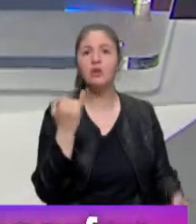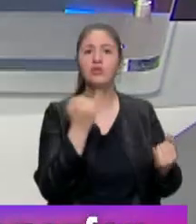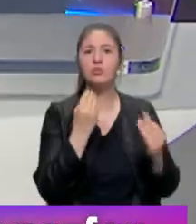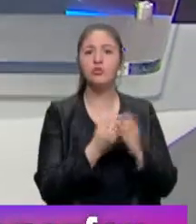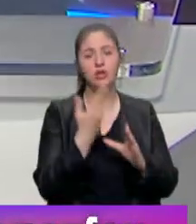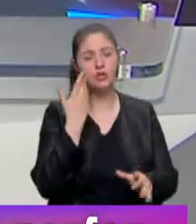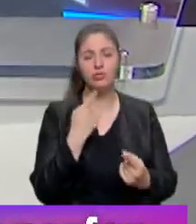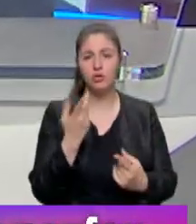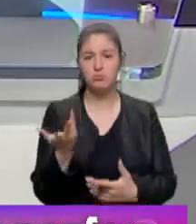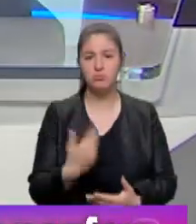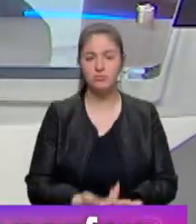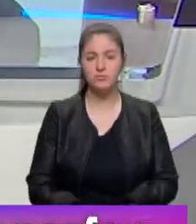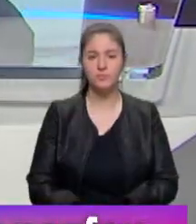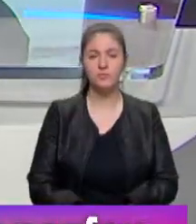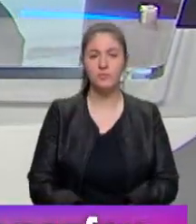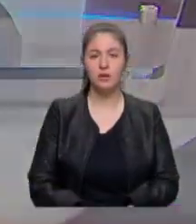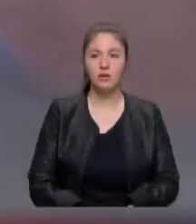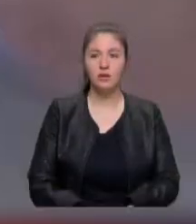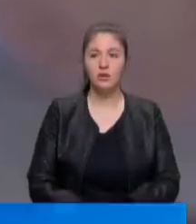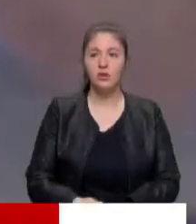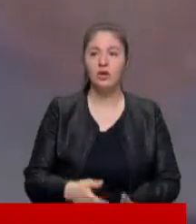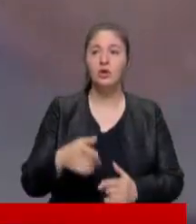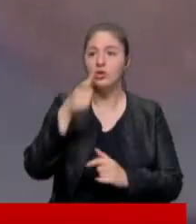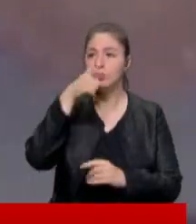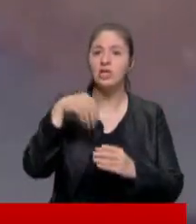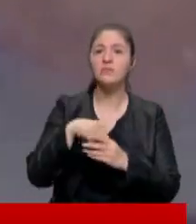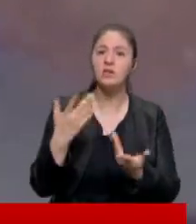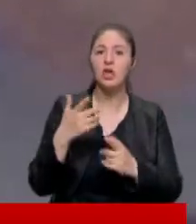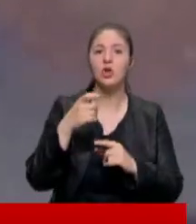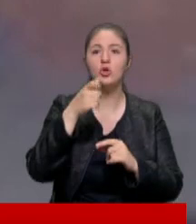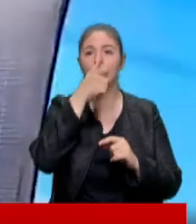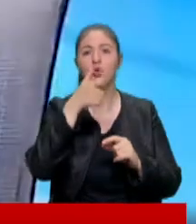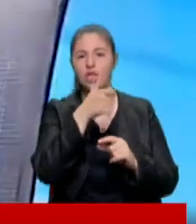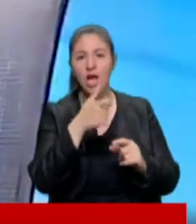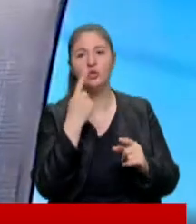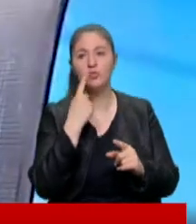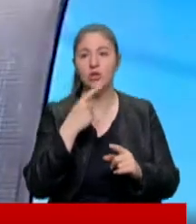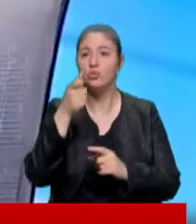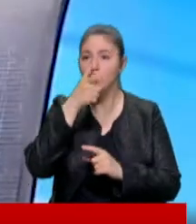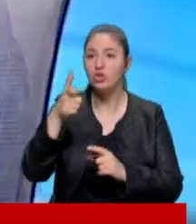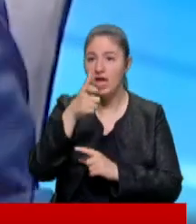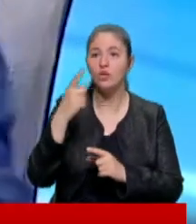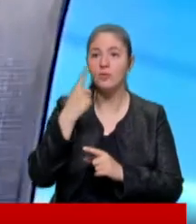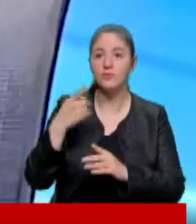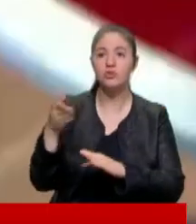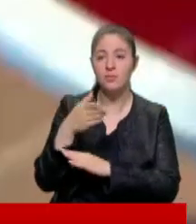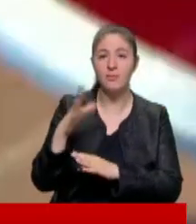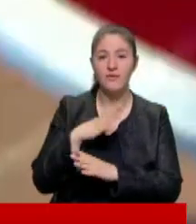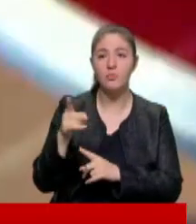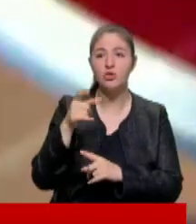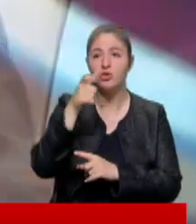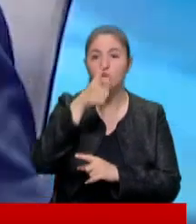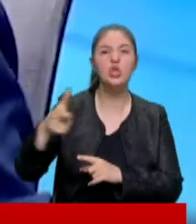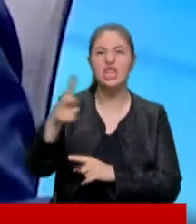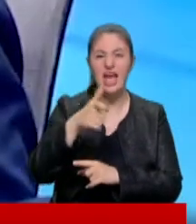yaşanıyor? İzleyelim, konuşalım. Ülkenin ismi nedir? Türkiye Cumhuriyeti. Türkiye Cumhuriyeti. Türkiye Cumhuriyeti'nin de bayrağı var değil mi? Diyor ki bu Türkiye'nin